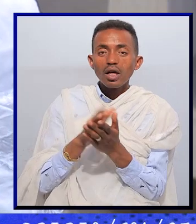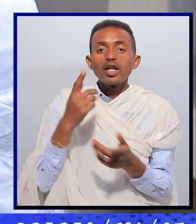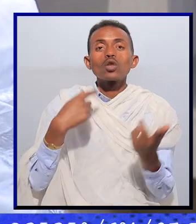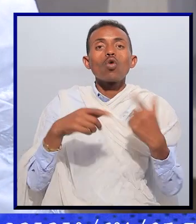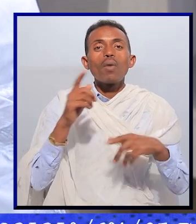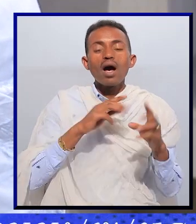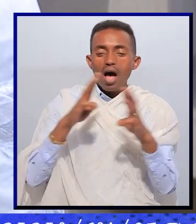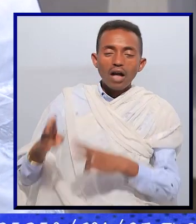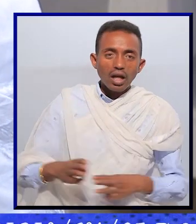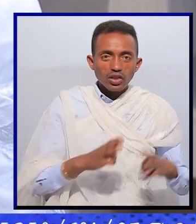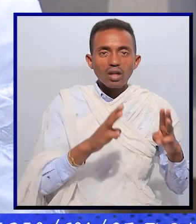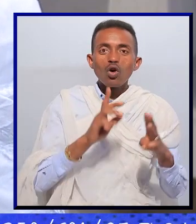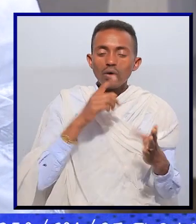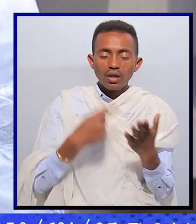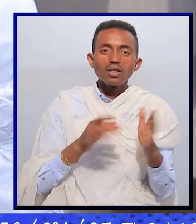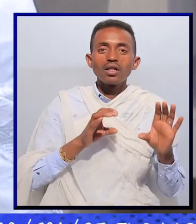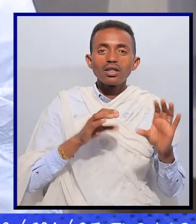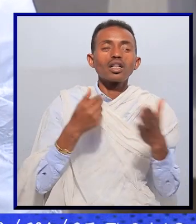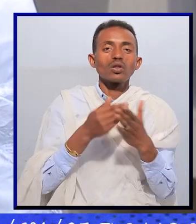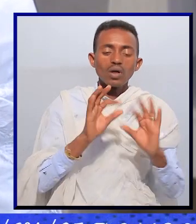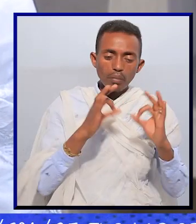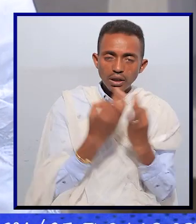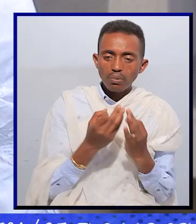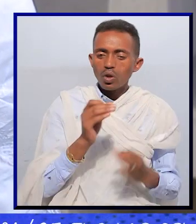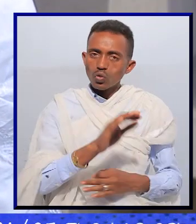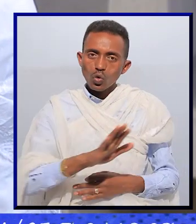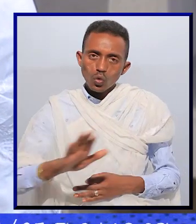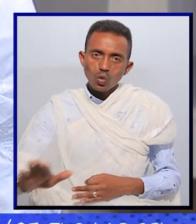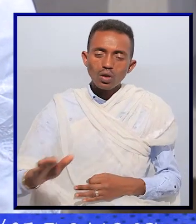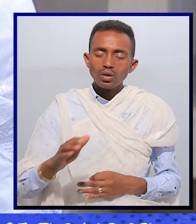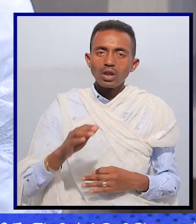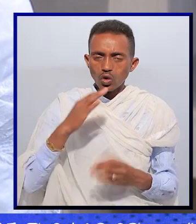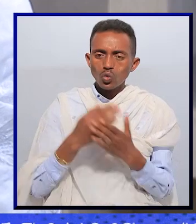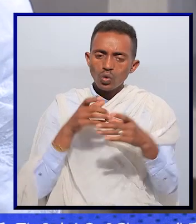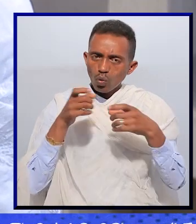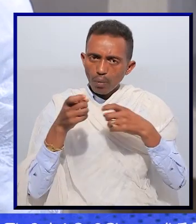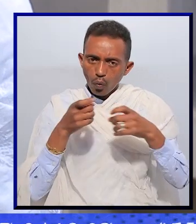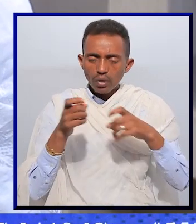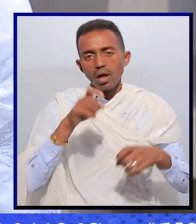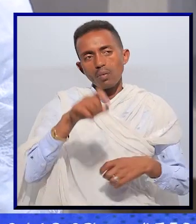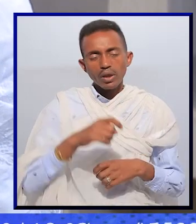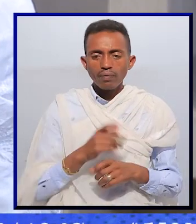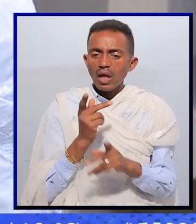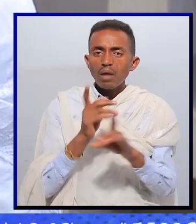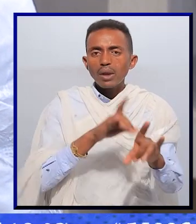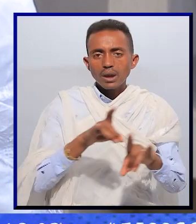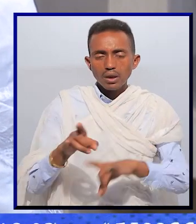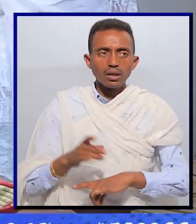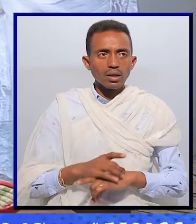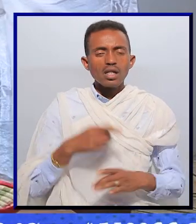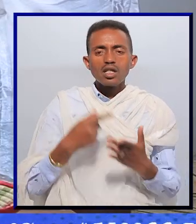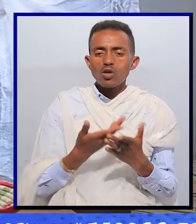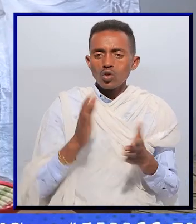አቅጣጫ ስለደረሰ ነው። ከዛ አንጻር ቤተሰብ ልጆቹን ይቆጣጥር ዘንድ ይተብቅ